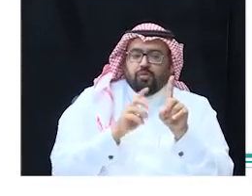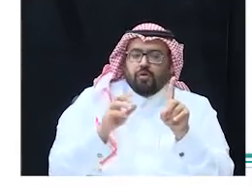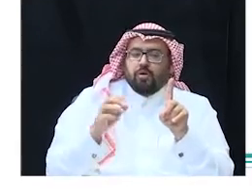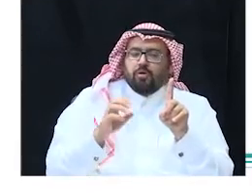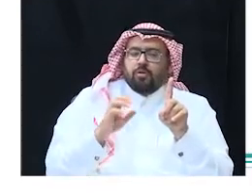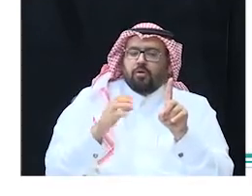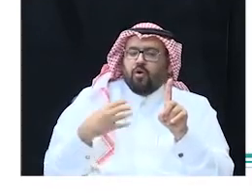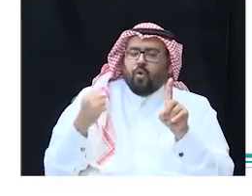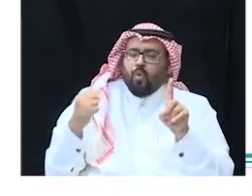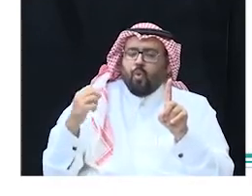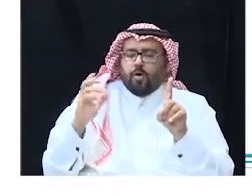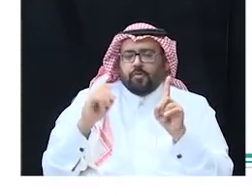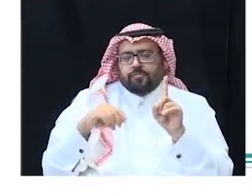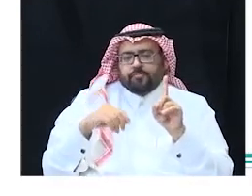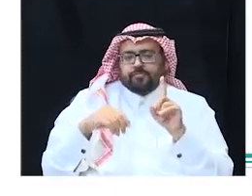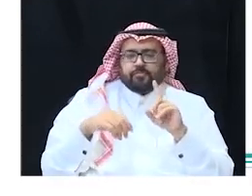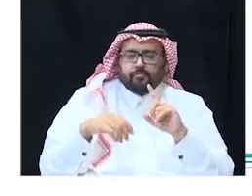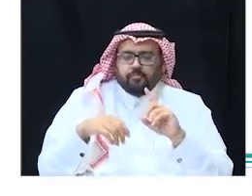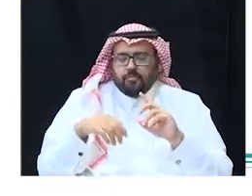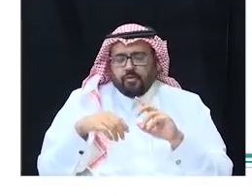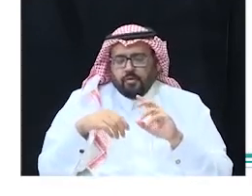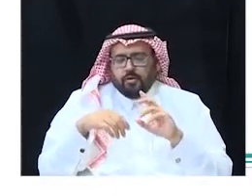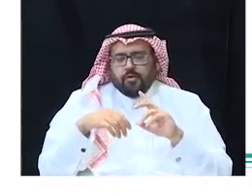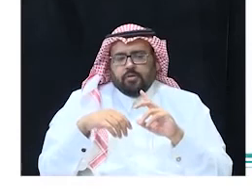المغناطيس. واضح يا أبطال؟